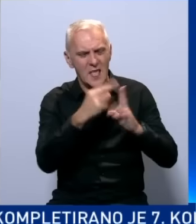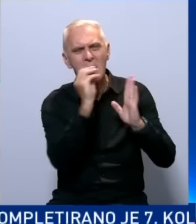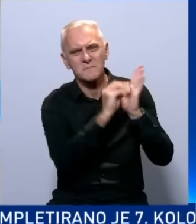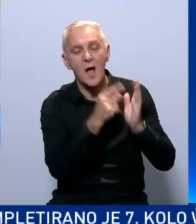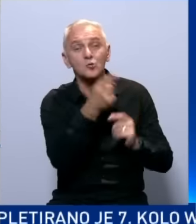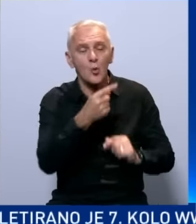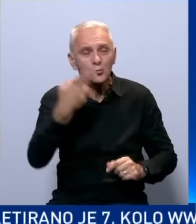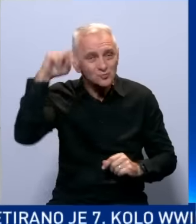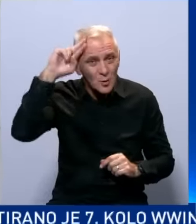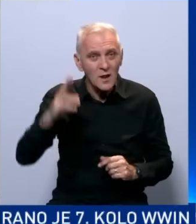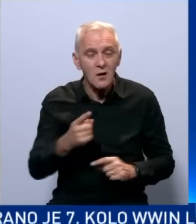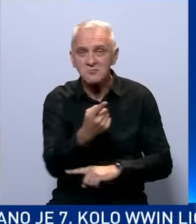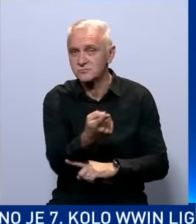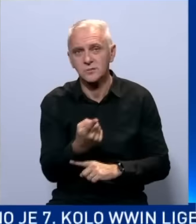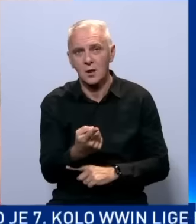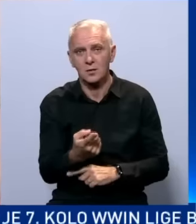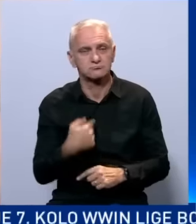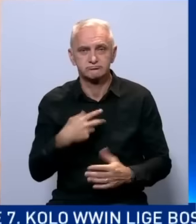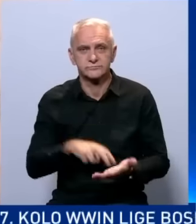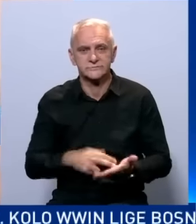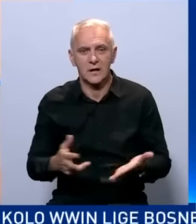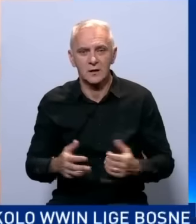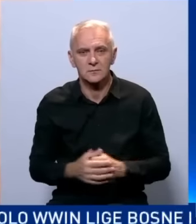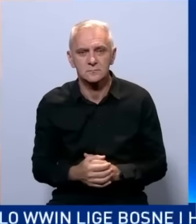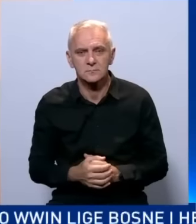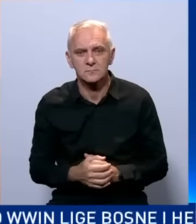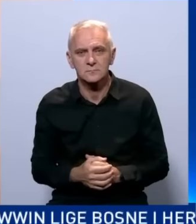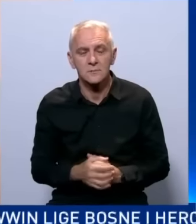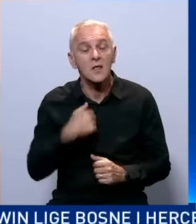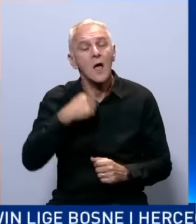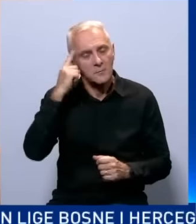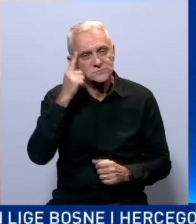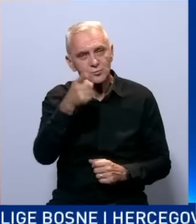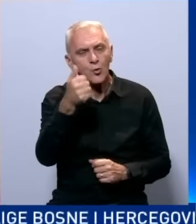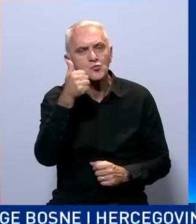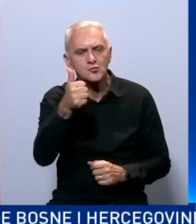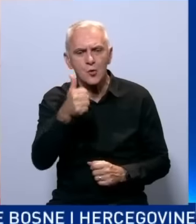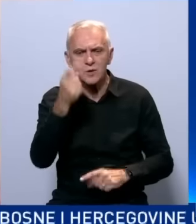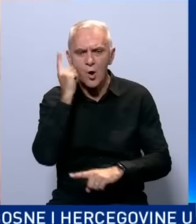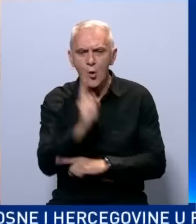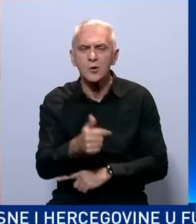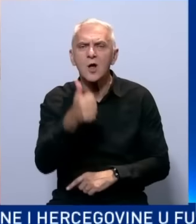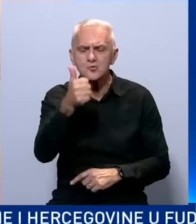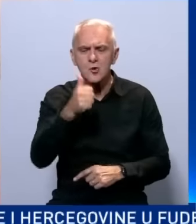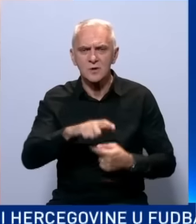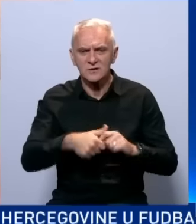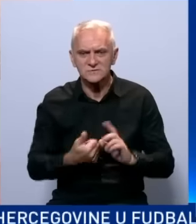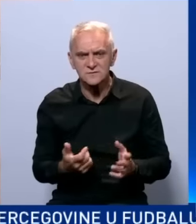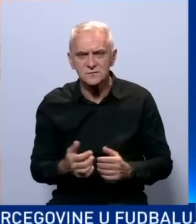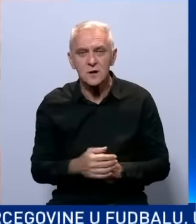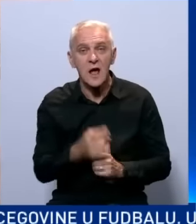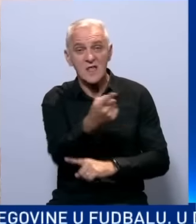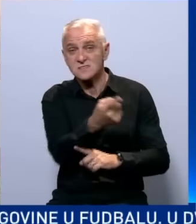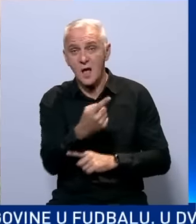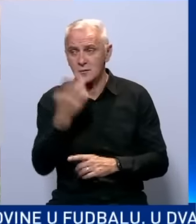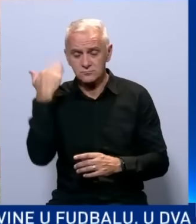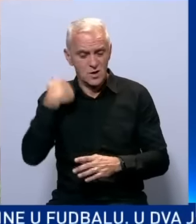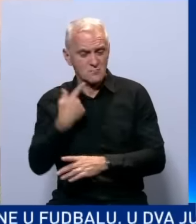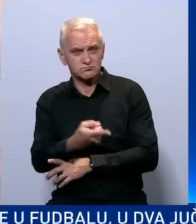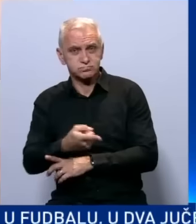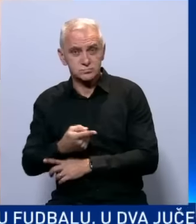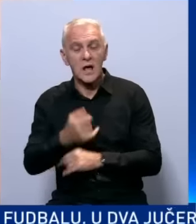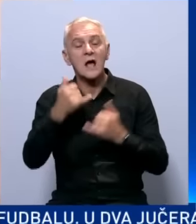A tenk, strah me. Mislim da je to dobra odluka, dobra stvar. Tenkovi su nas gađali, sad makar nek